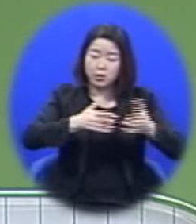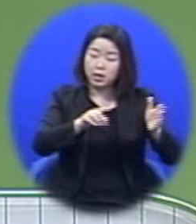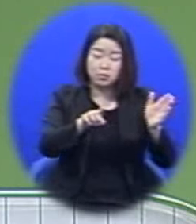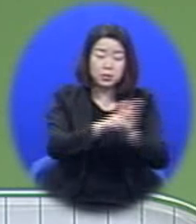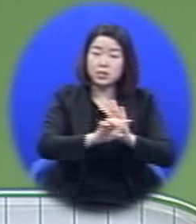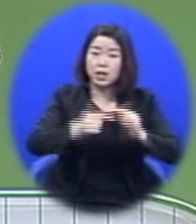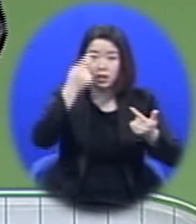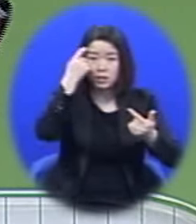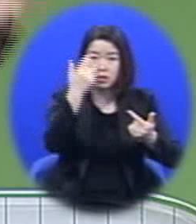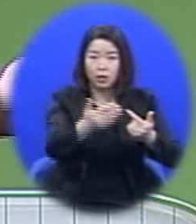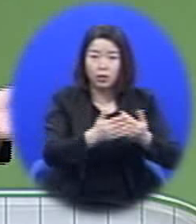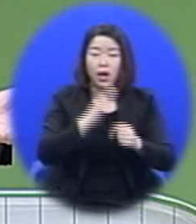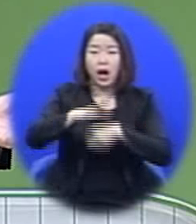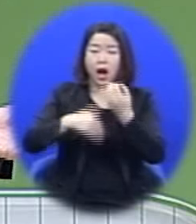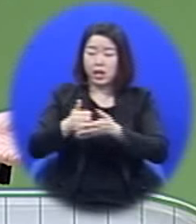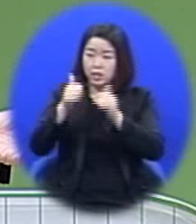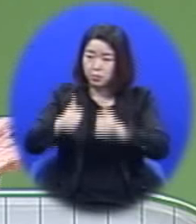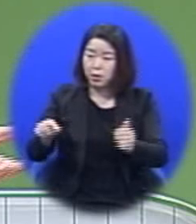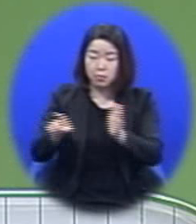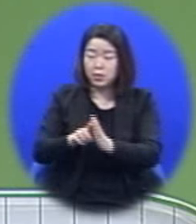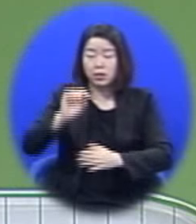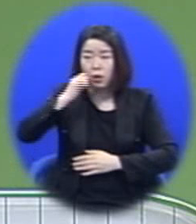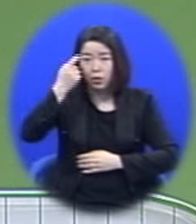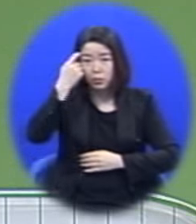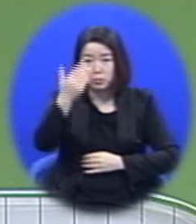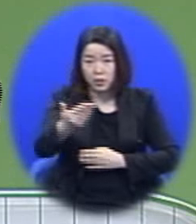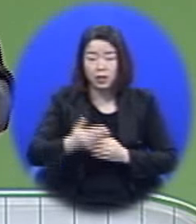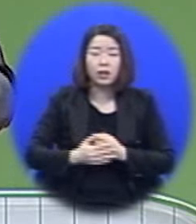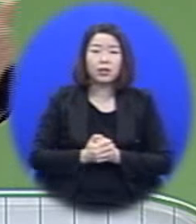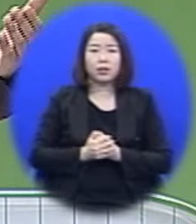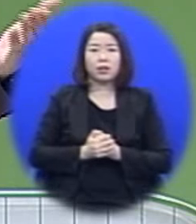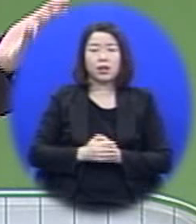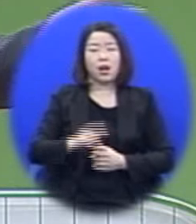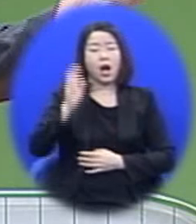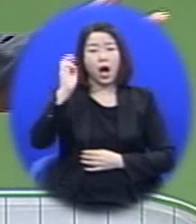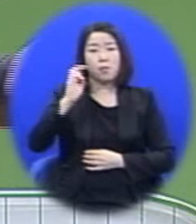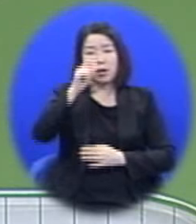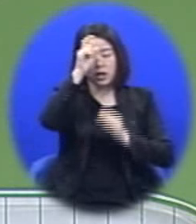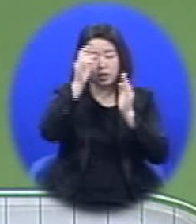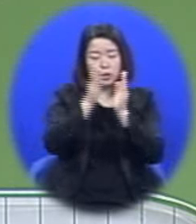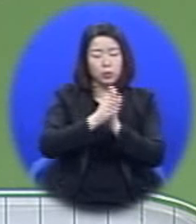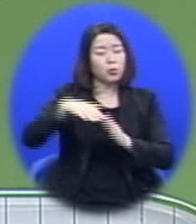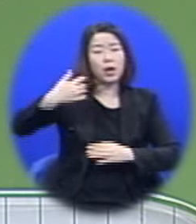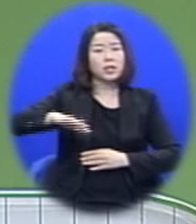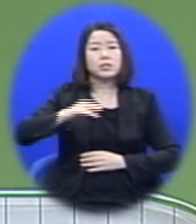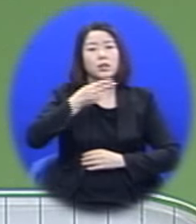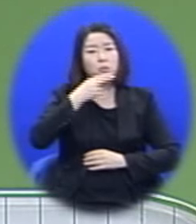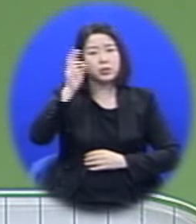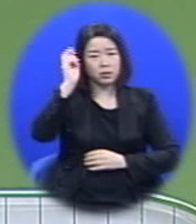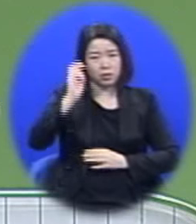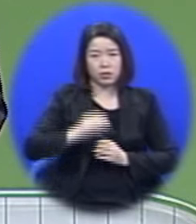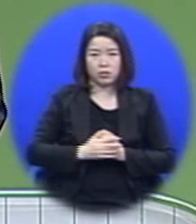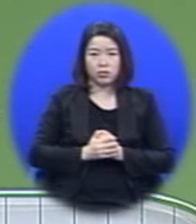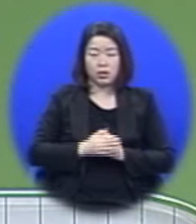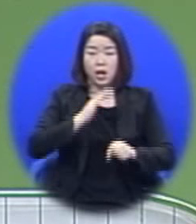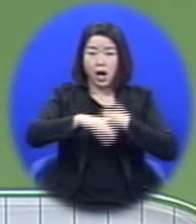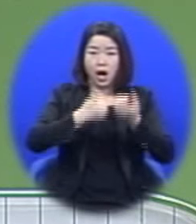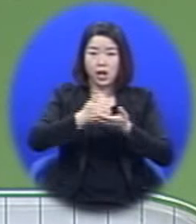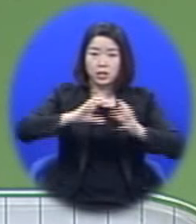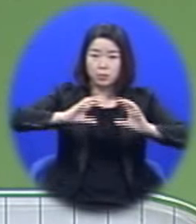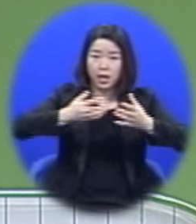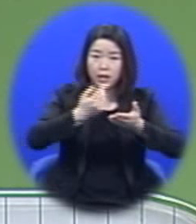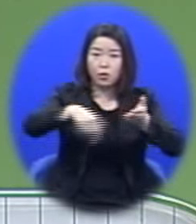믿어지세요? 하나님의 심판이 믿어지지 않으세요? 아마 틀림없이 기도 안 하고 사실 거예요. 하나님의 나라를